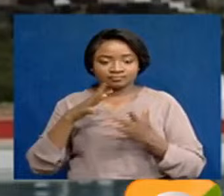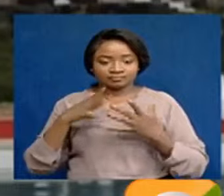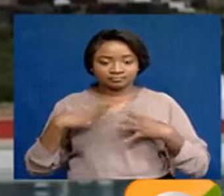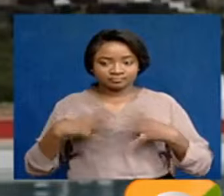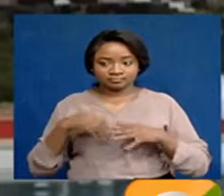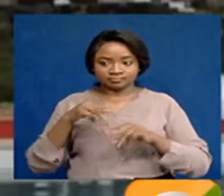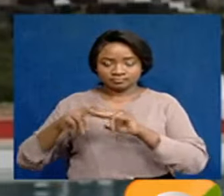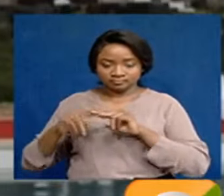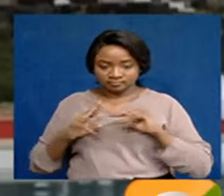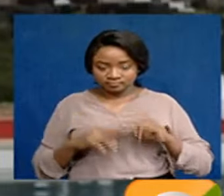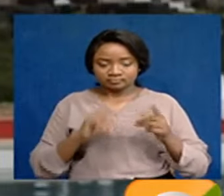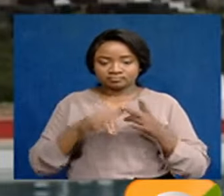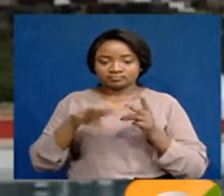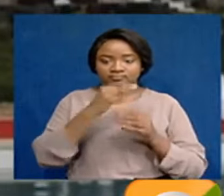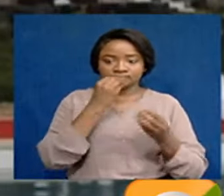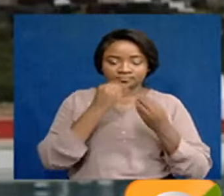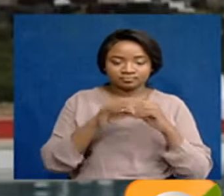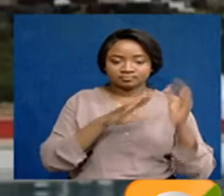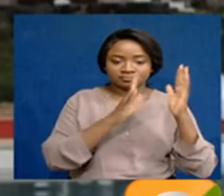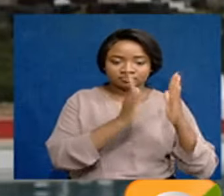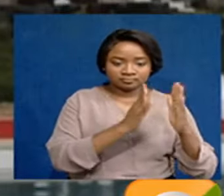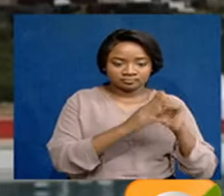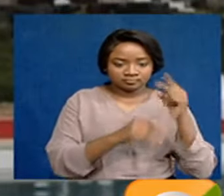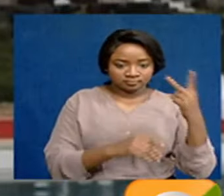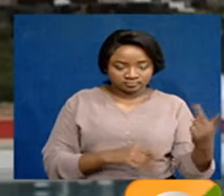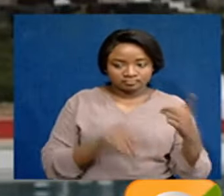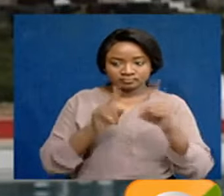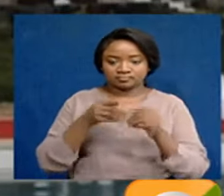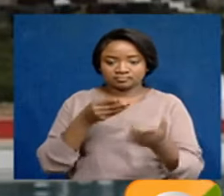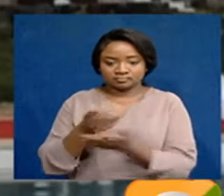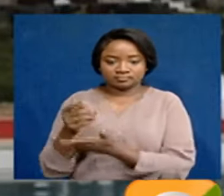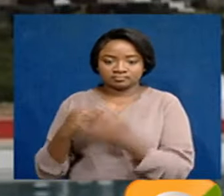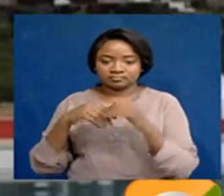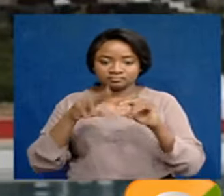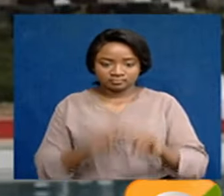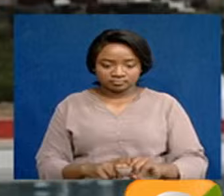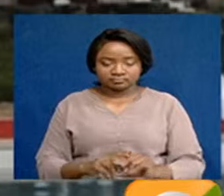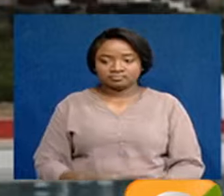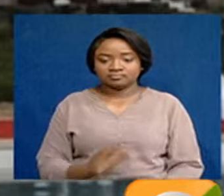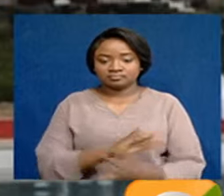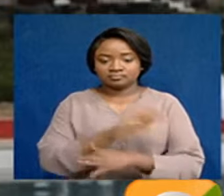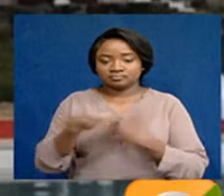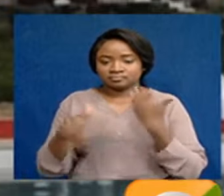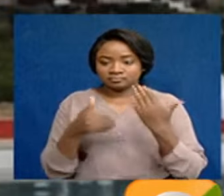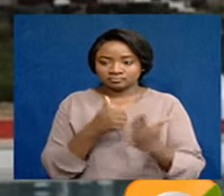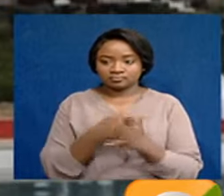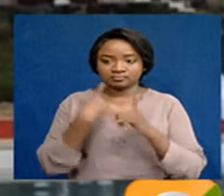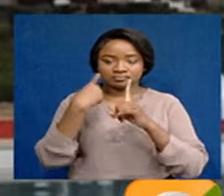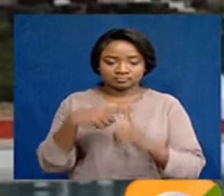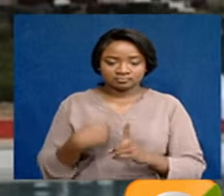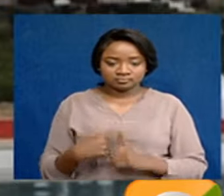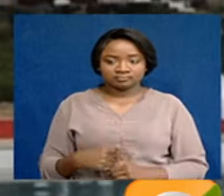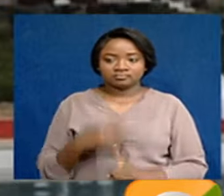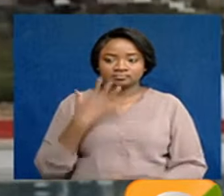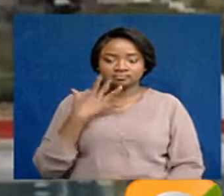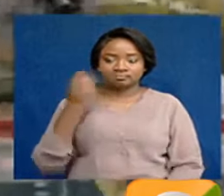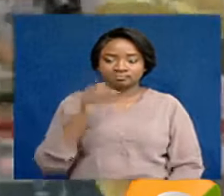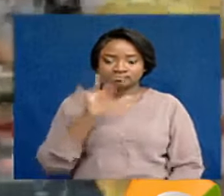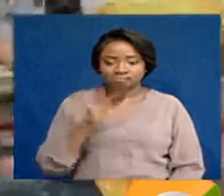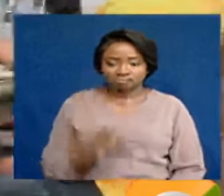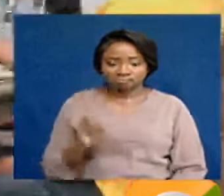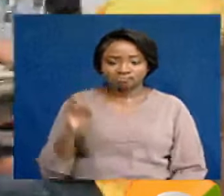la mankuli, vyumba viwili vya vyoo na kununua viti. Ukarabati wote ukitarajiwa kutumia shilingi milioni